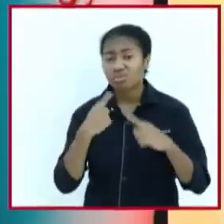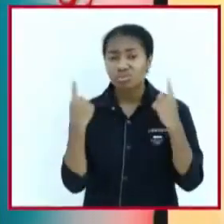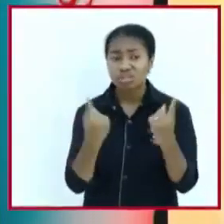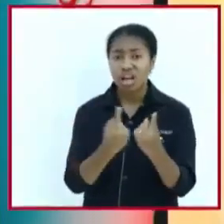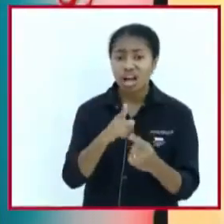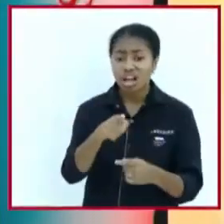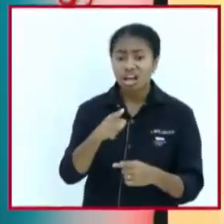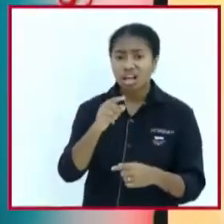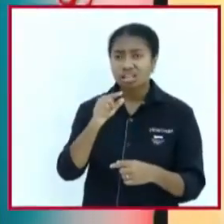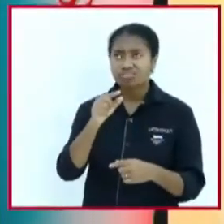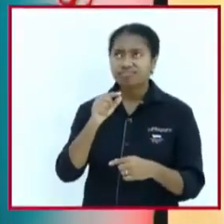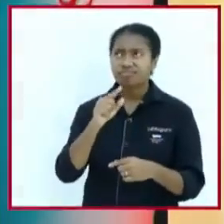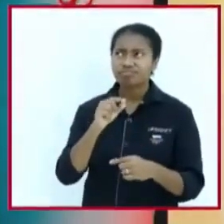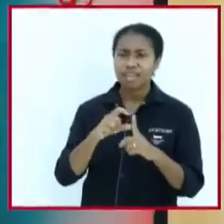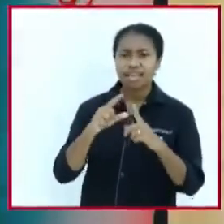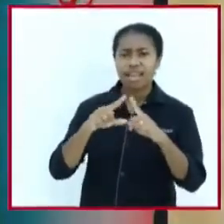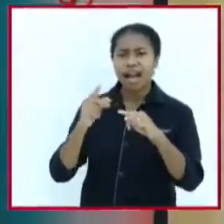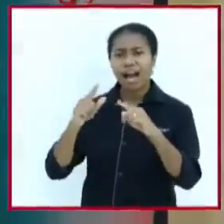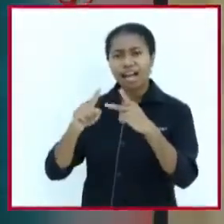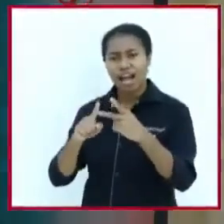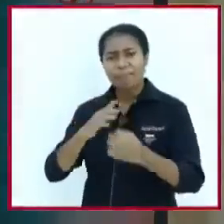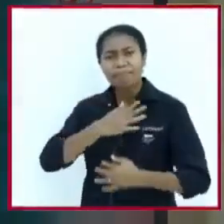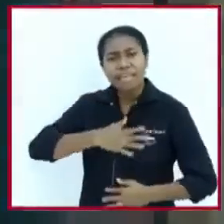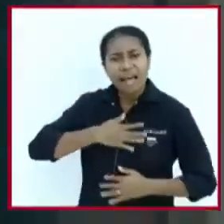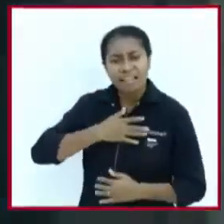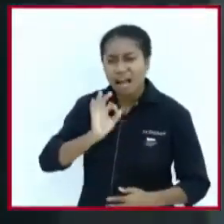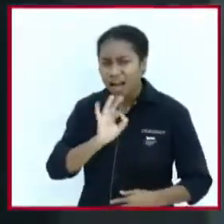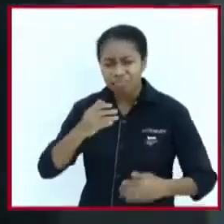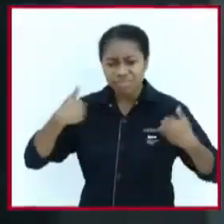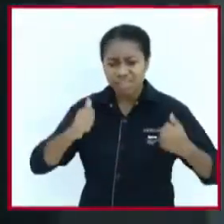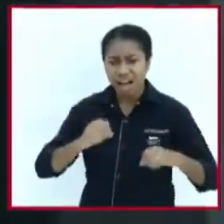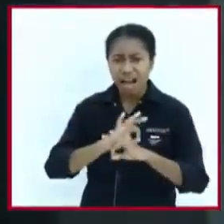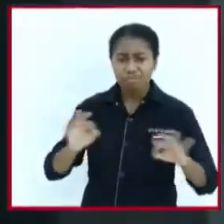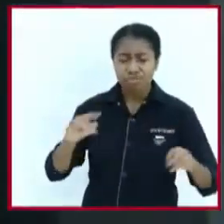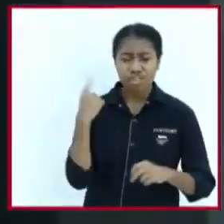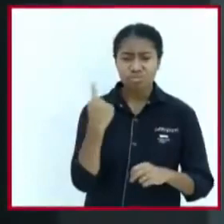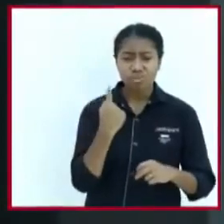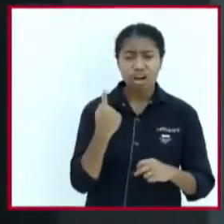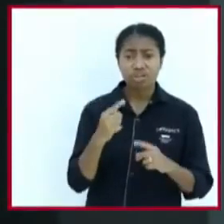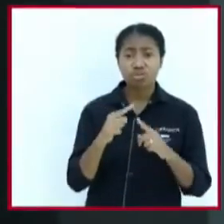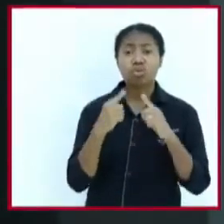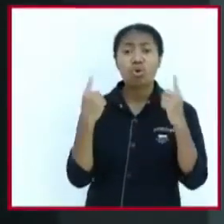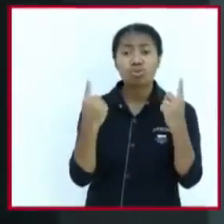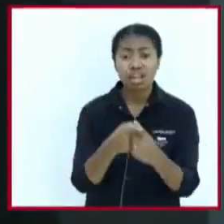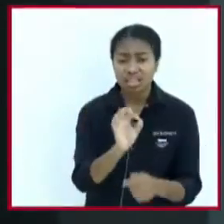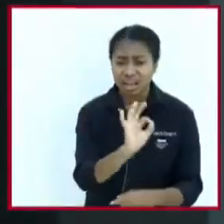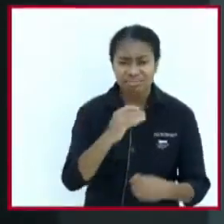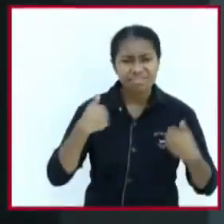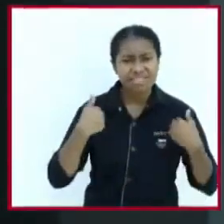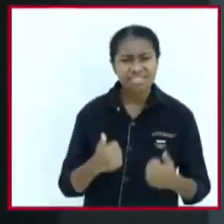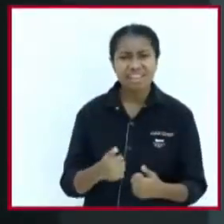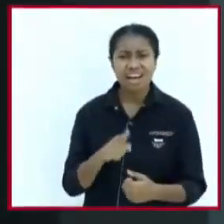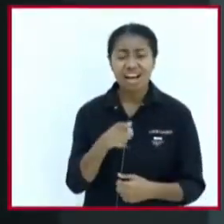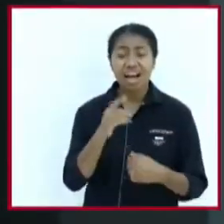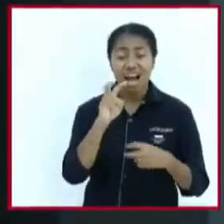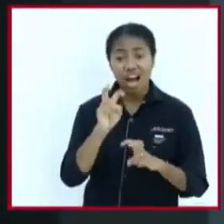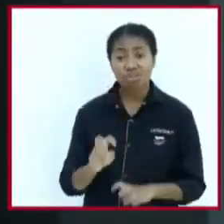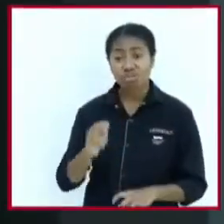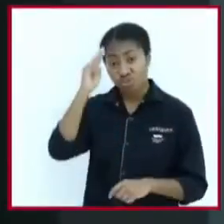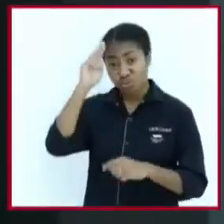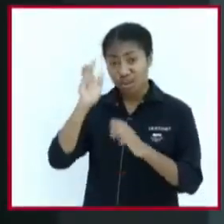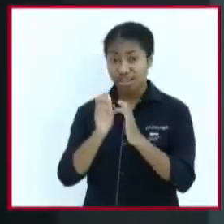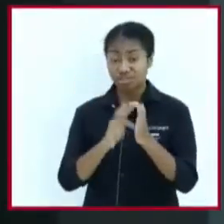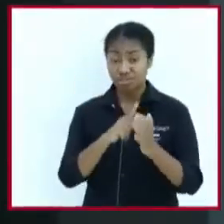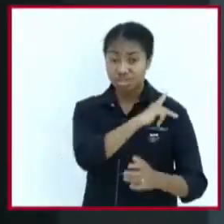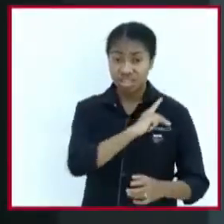tidak the best hanya bisa dihapus dengan korban yang sempurna yaitu Yesus itu berarti korban darah kambing